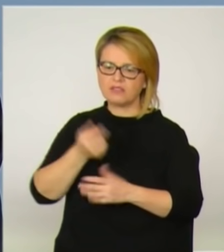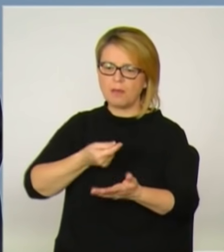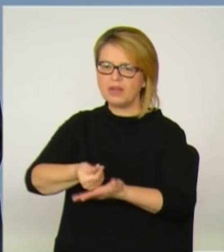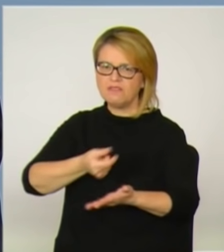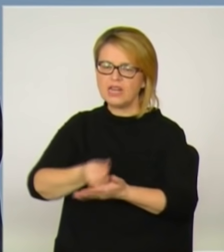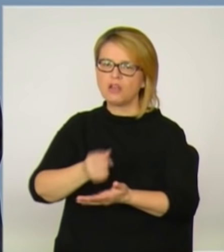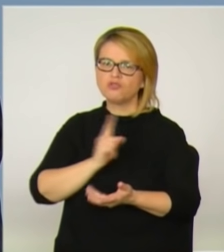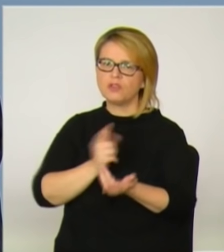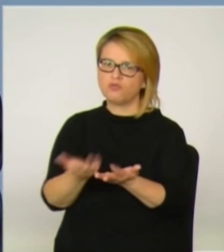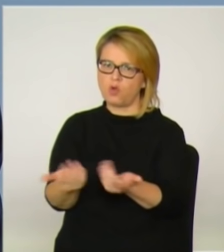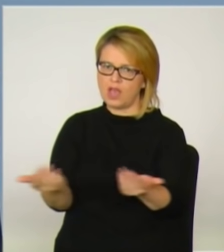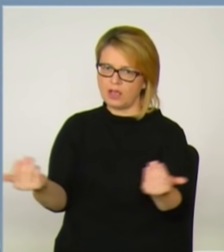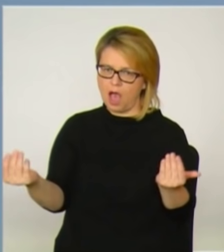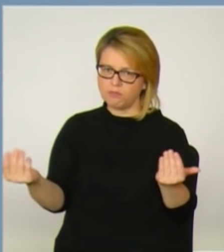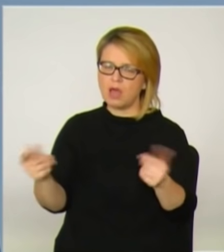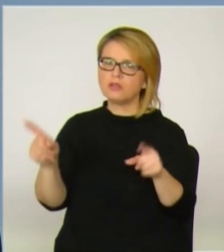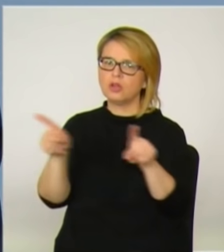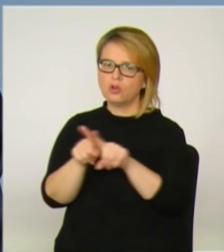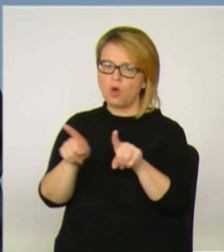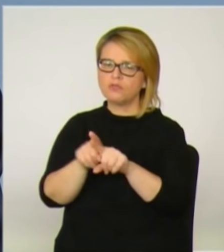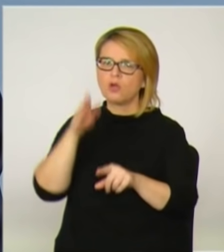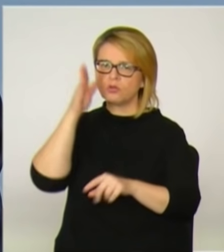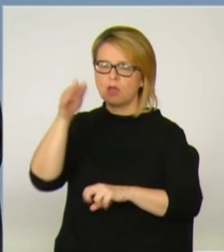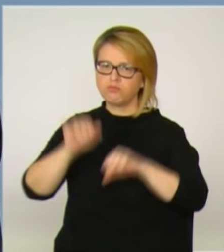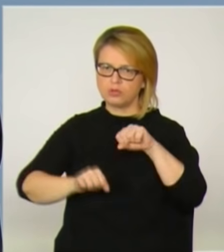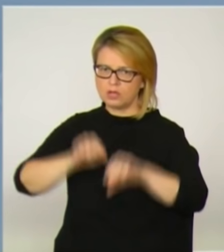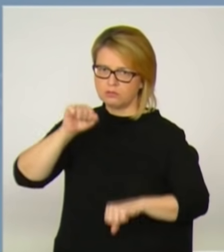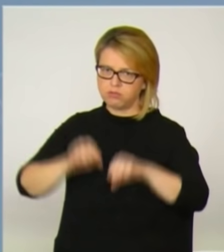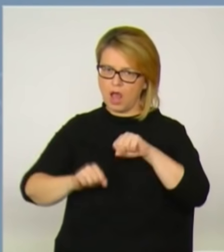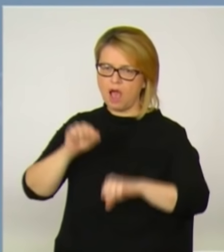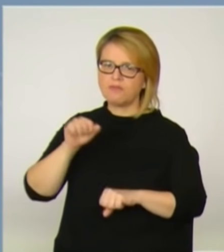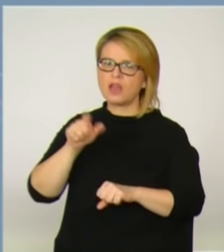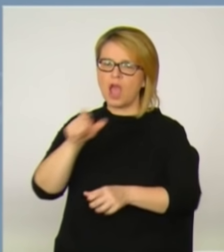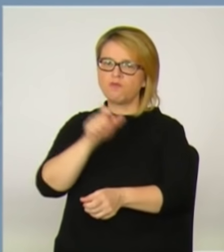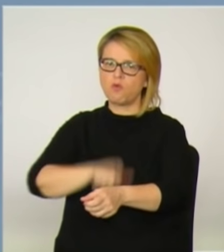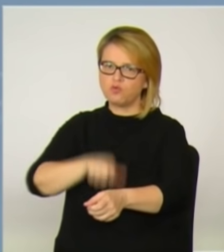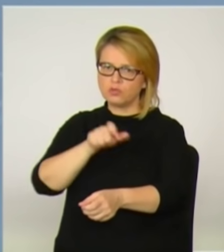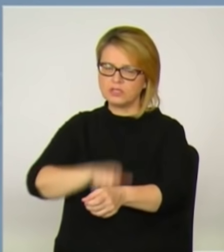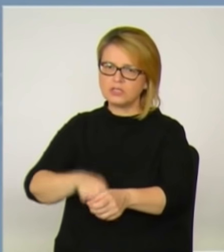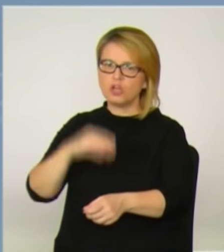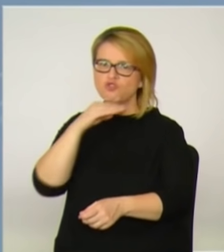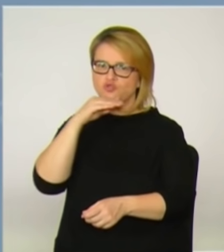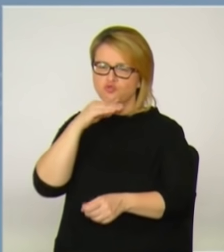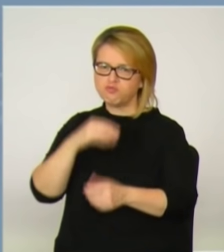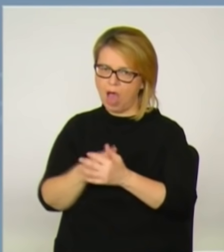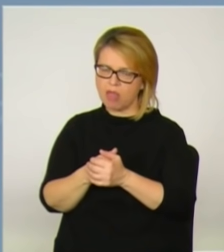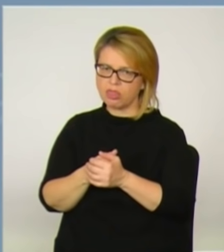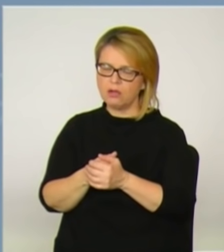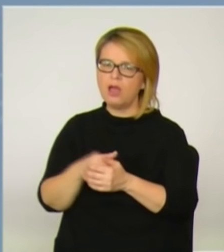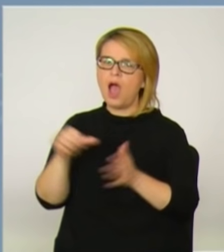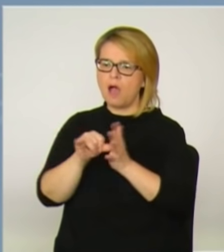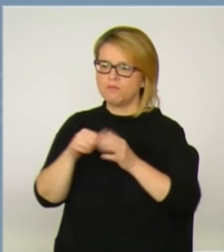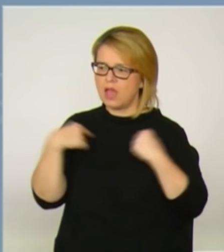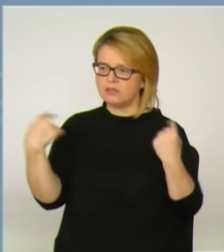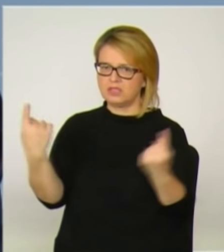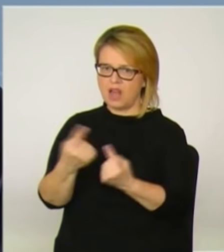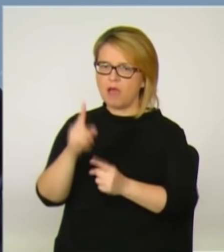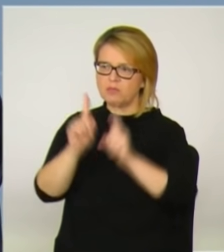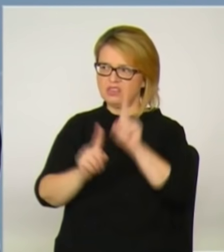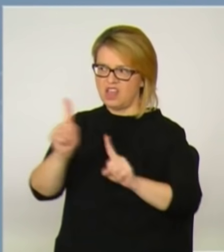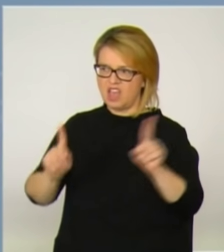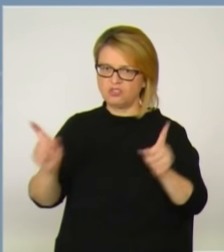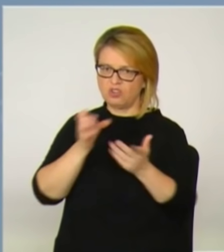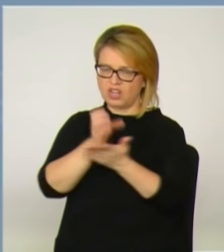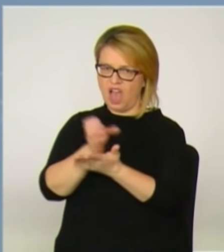kampane, tak rovnako sa bude správať aj vo funkcii župana. A musím povedať, že sú medzi nami niektorí kandidáti,